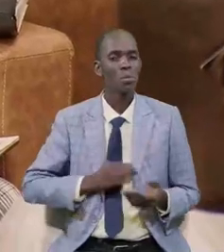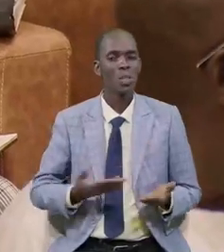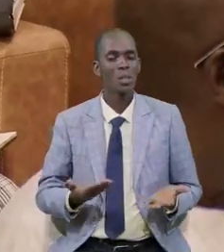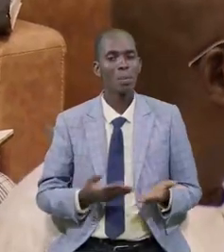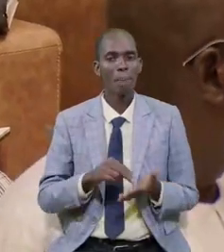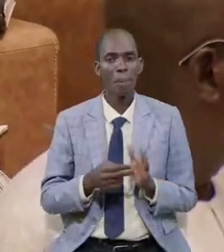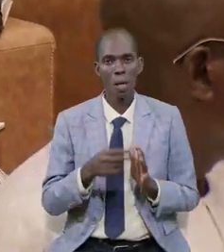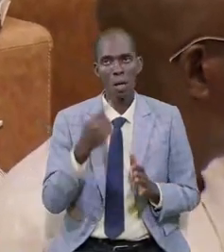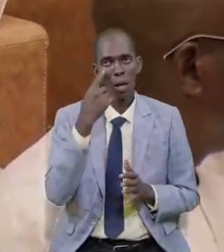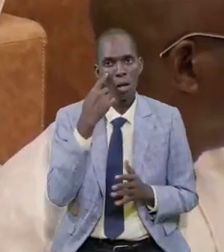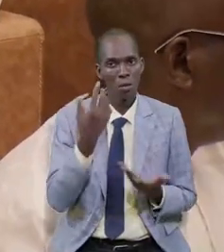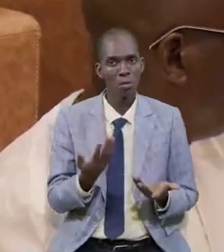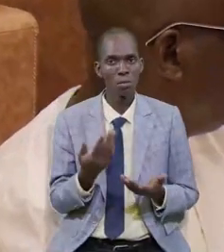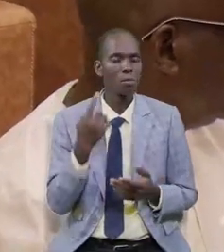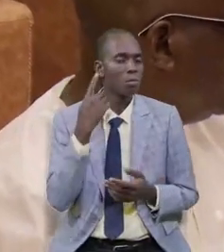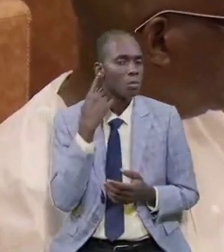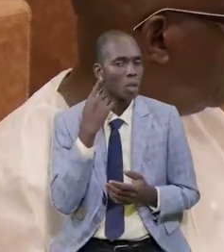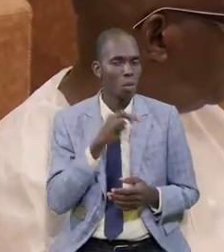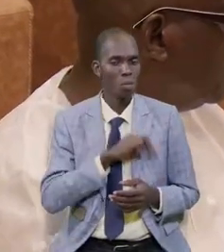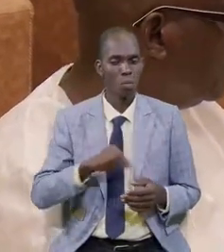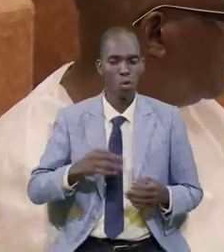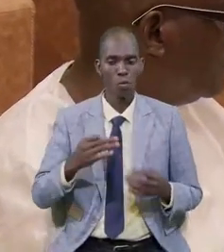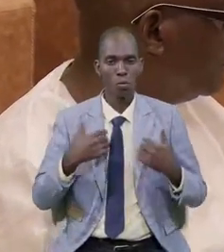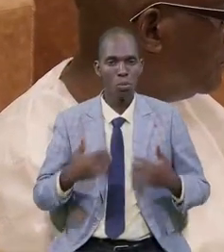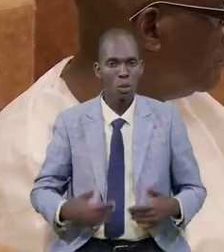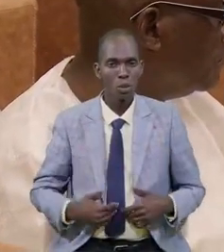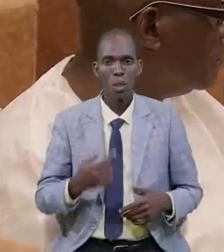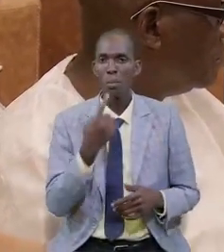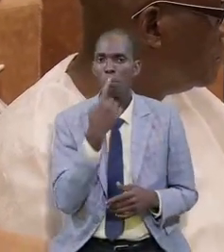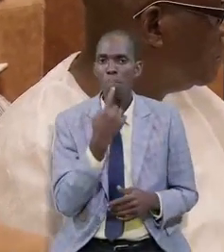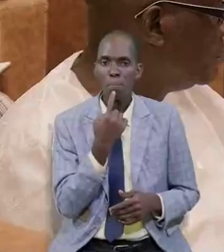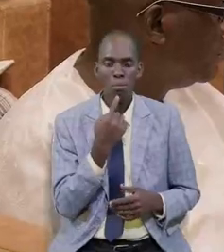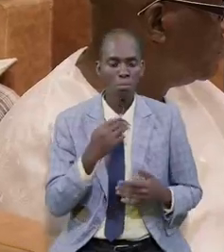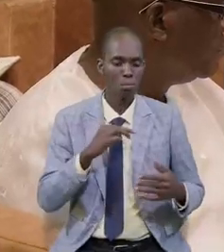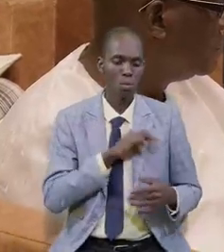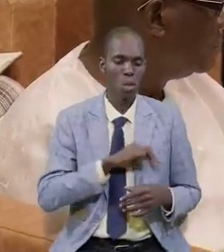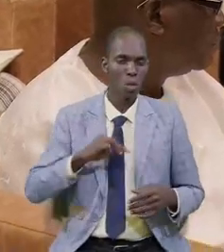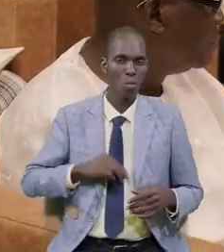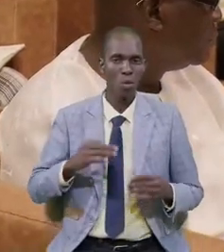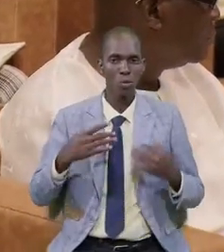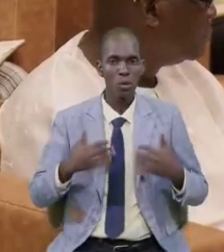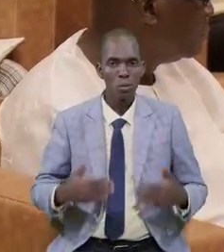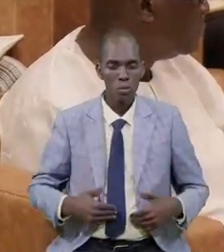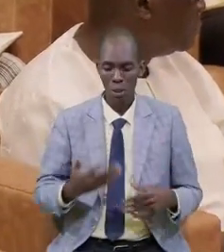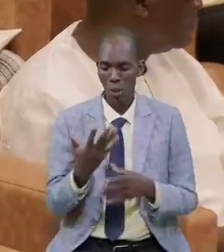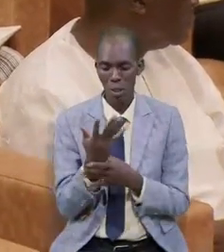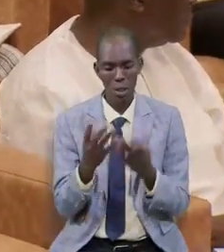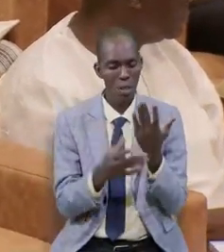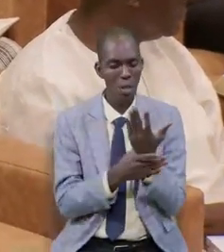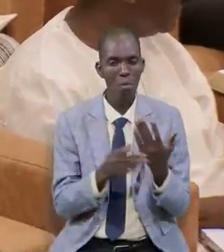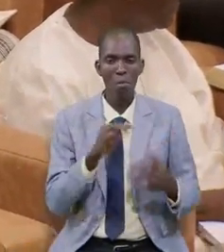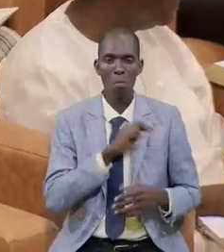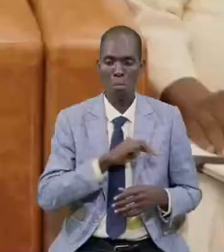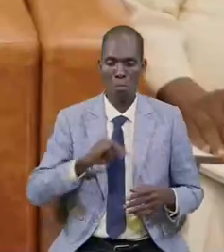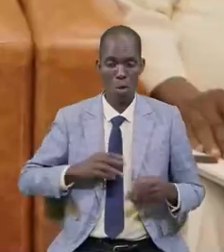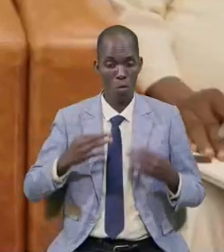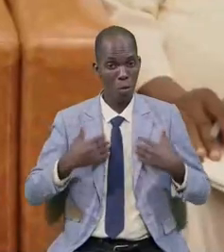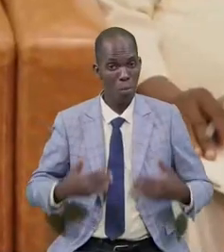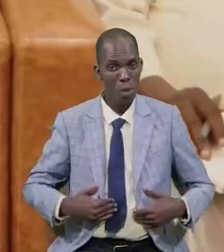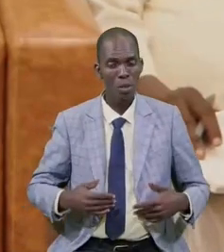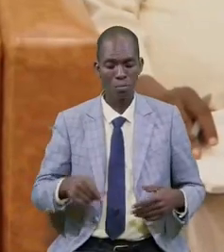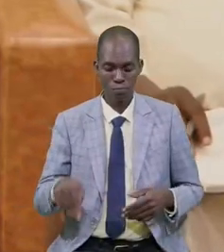membres, les yeux, les membres du corps, la bouche, les membres du corps, les mains, membres du corps, les